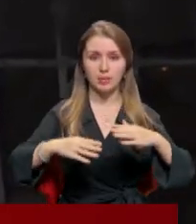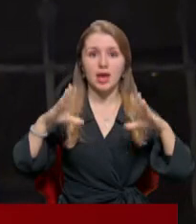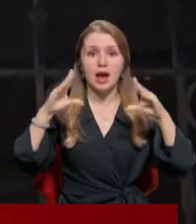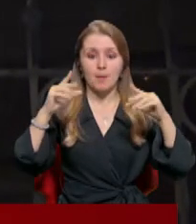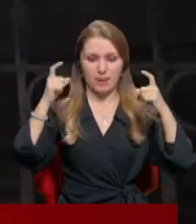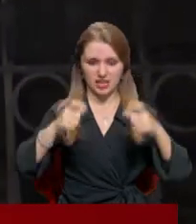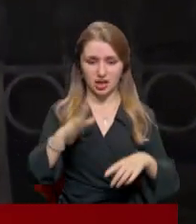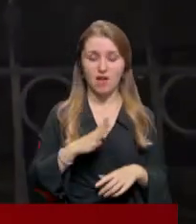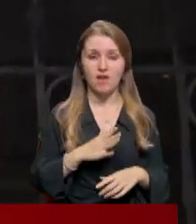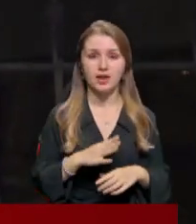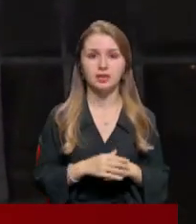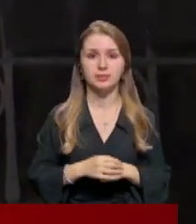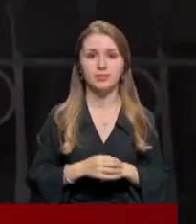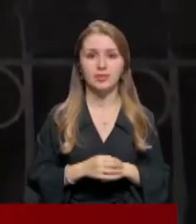vardı.